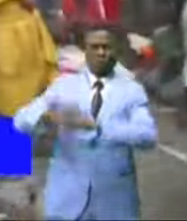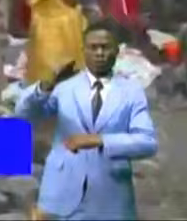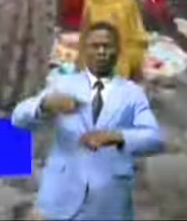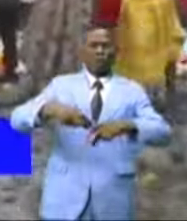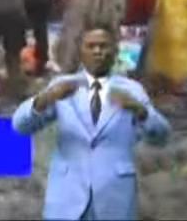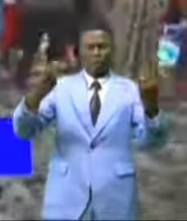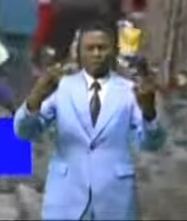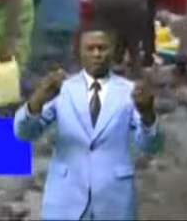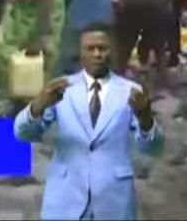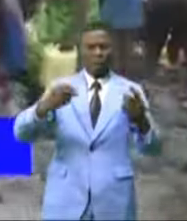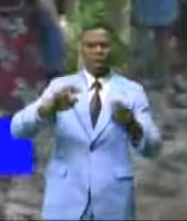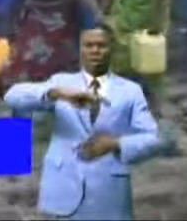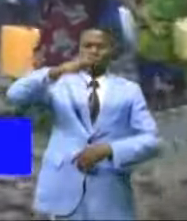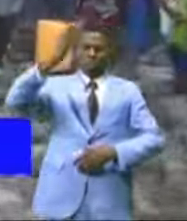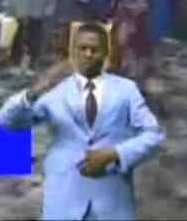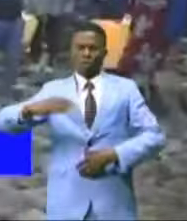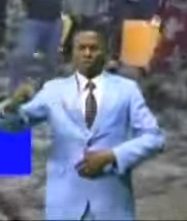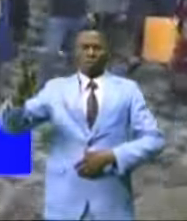avoisinant